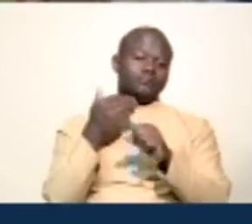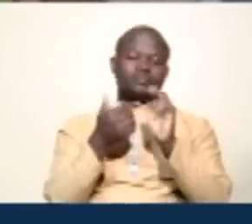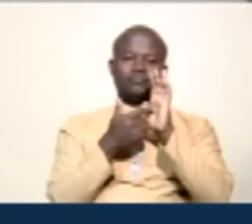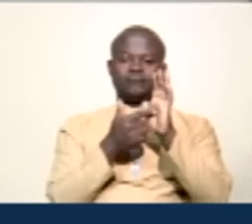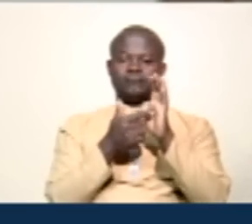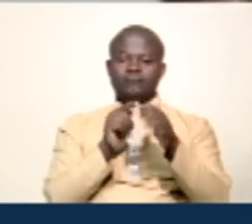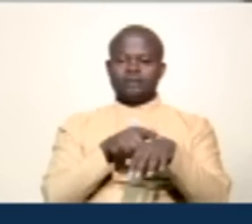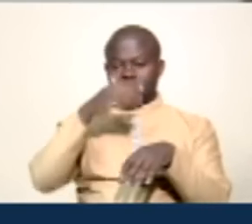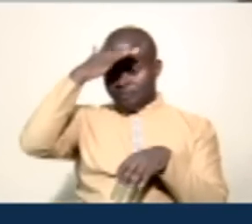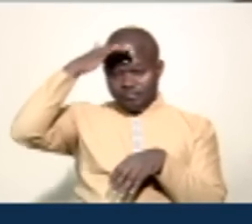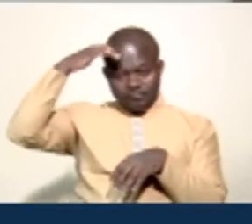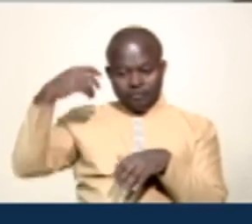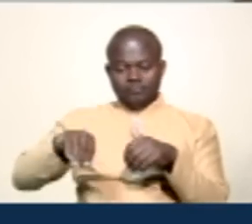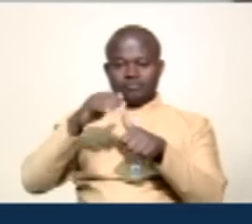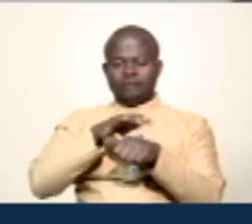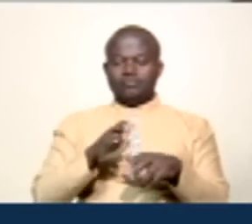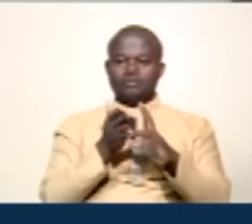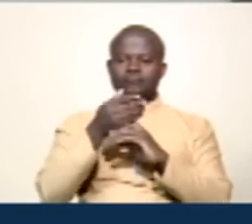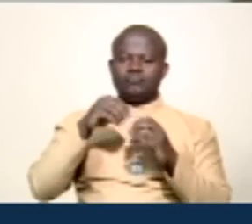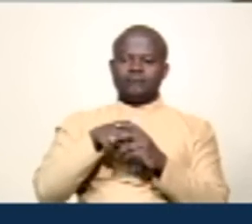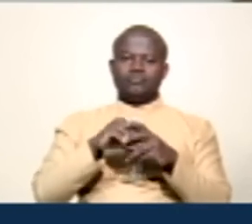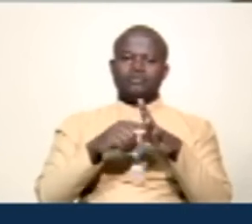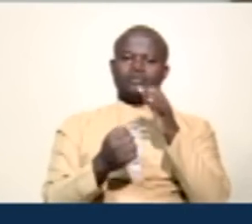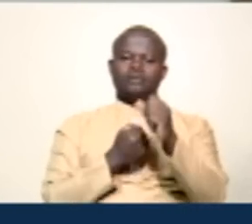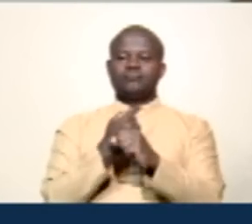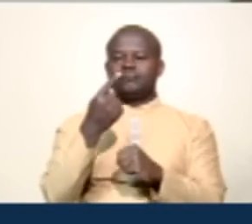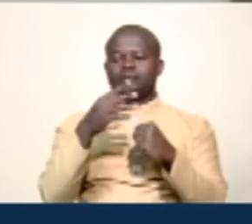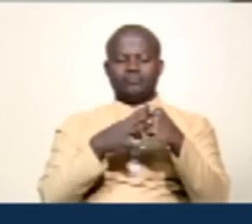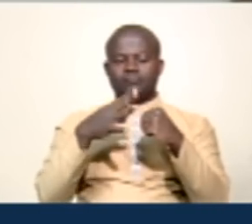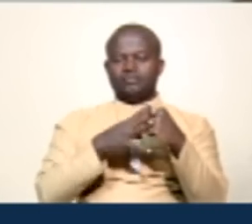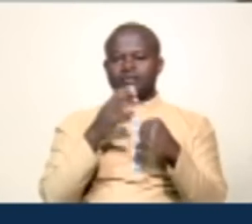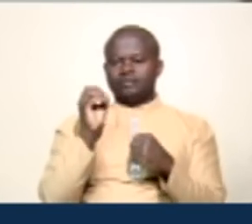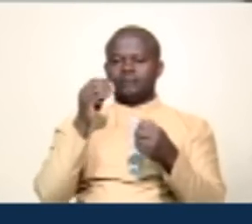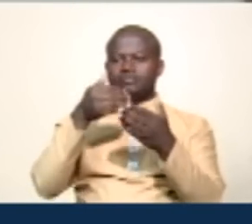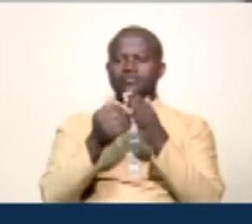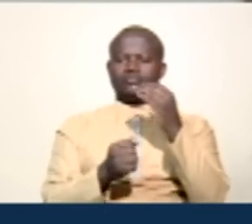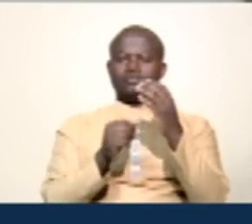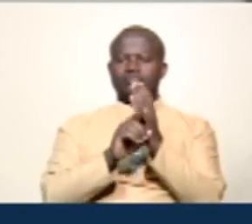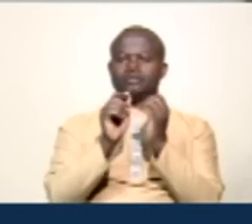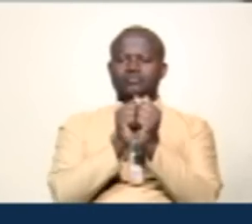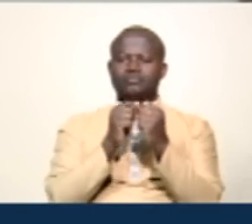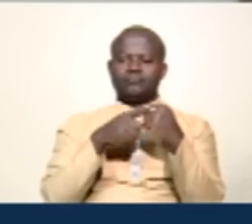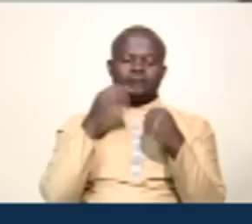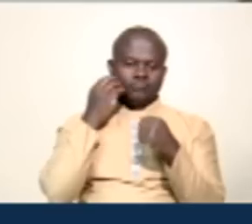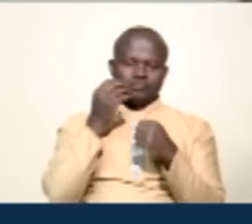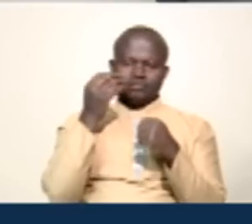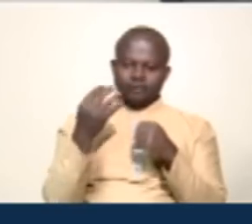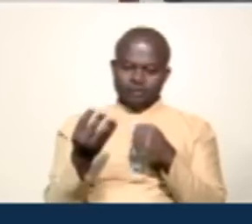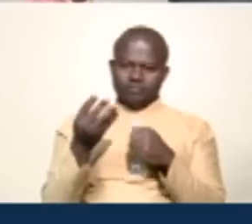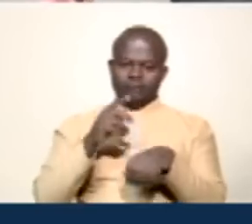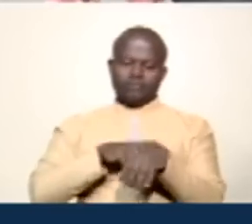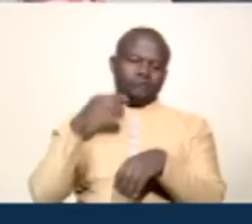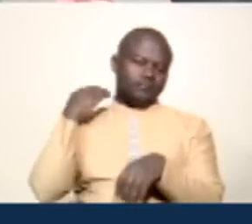ibihe bitoroshye byo gutotezwa banyuzemo kuva mu 1990 kugeza tariki 16 Mata ubwo